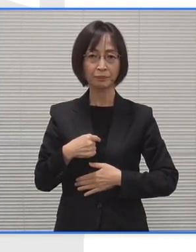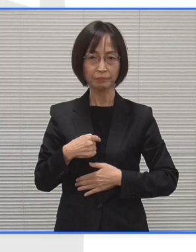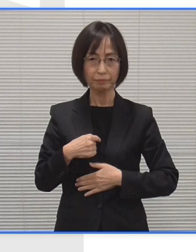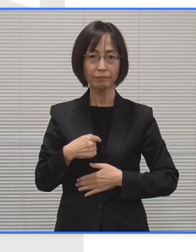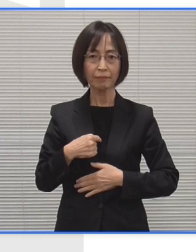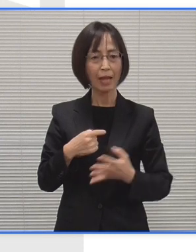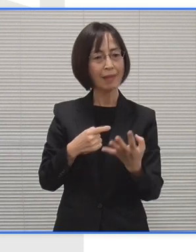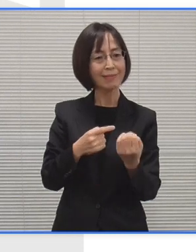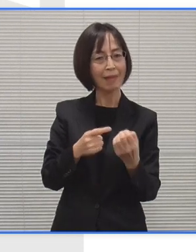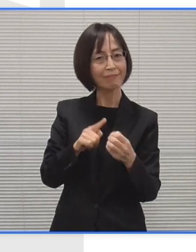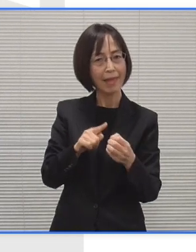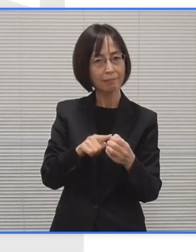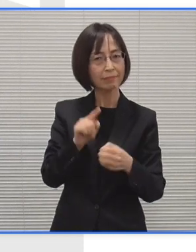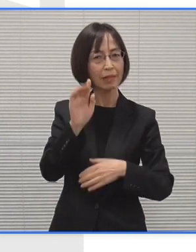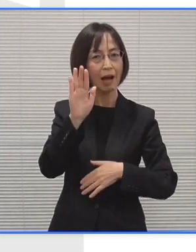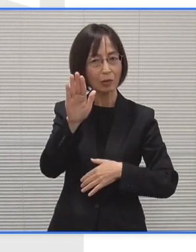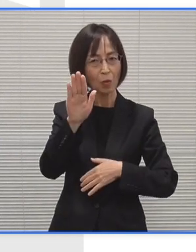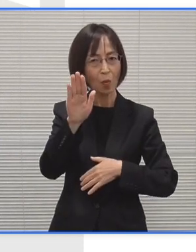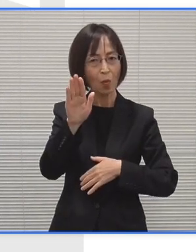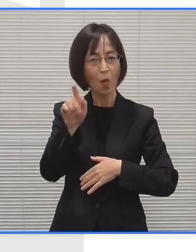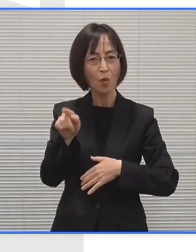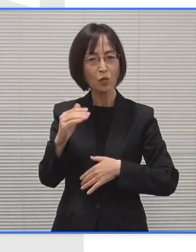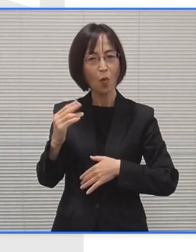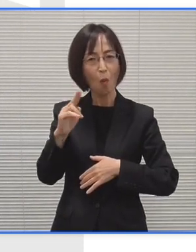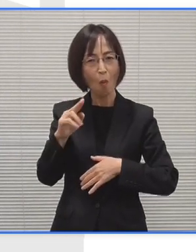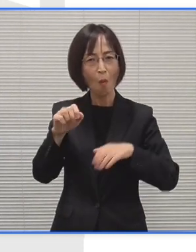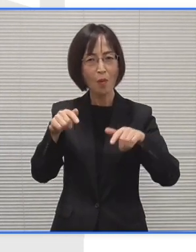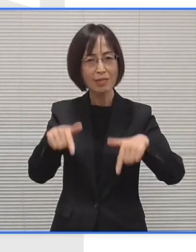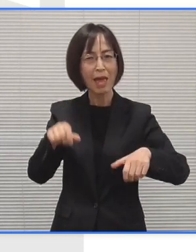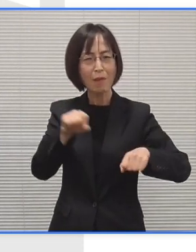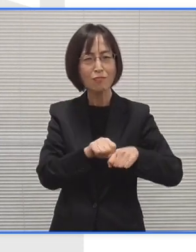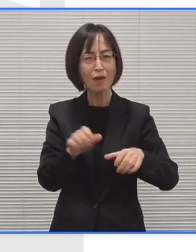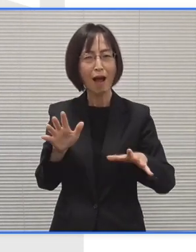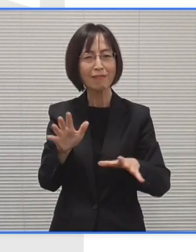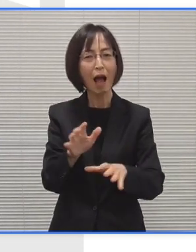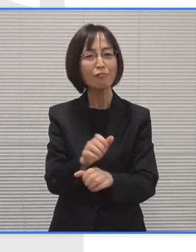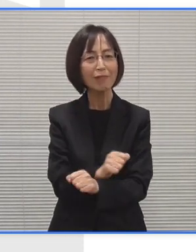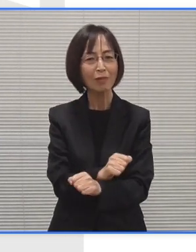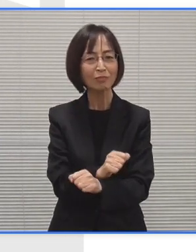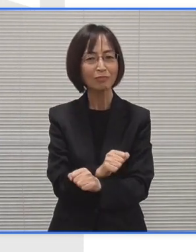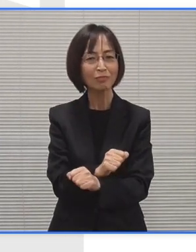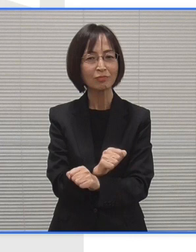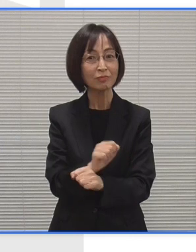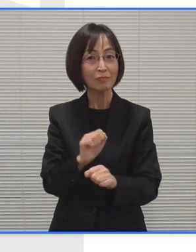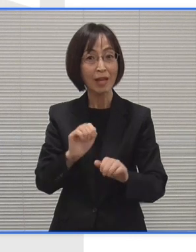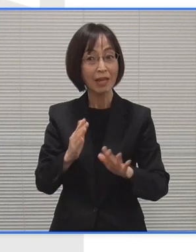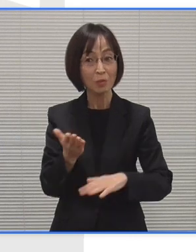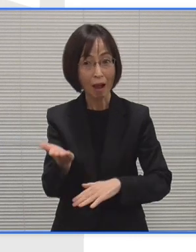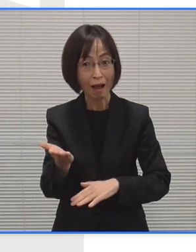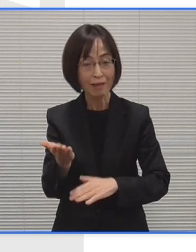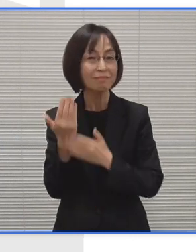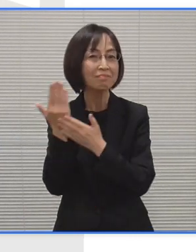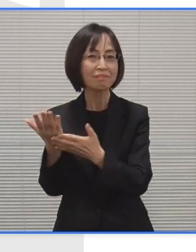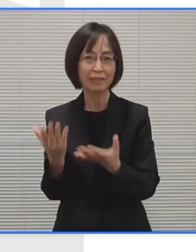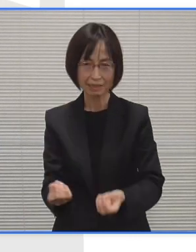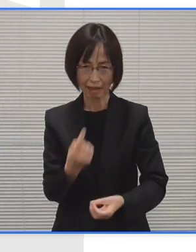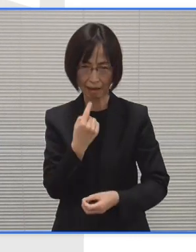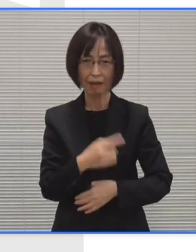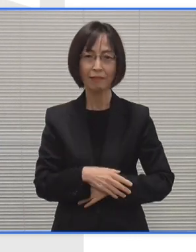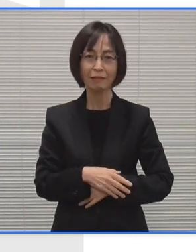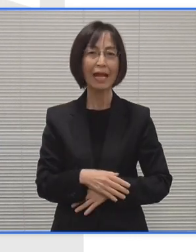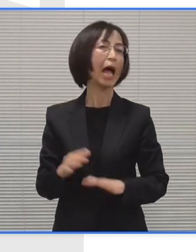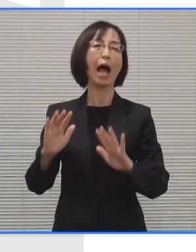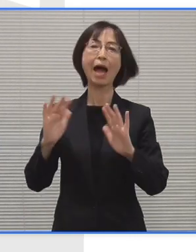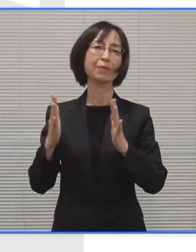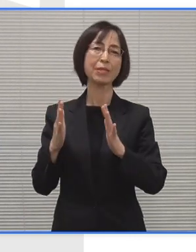何年か経ってそごう・西武がなくなっちゃうようなことはないんですかなんていうこともちょっと聞いちゃいましたけれども、ありませ